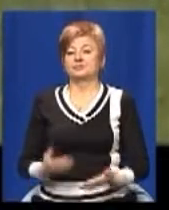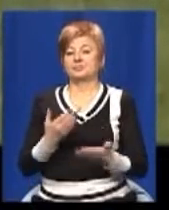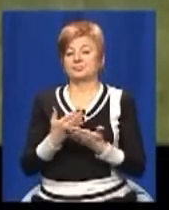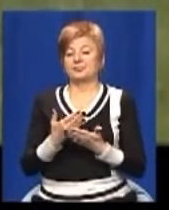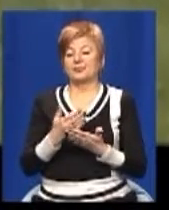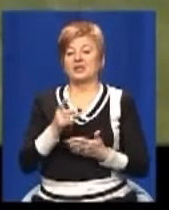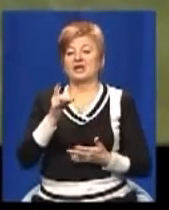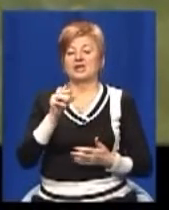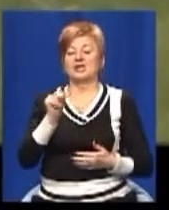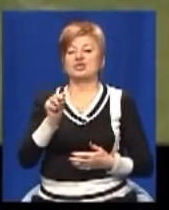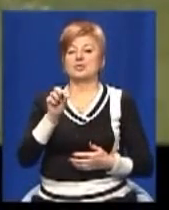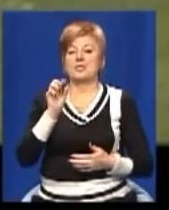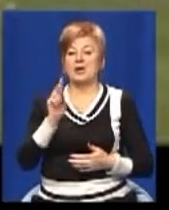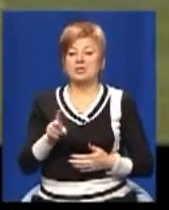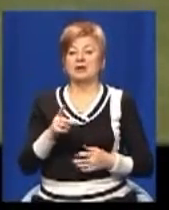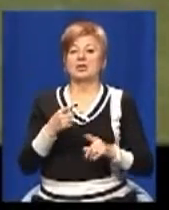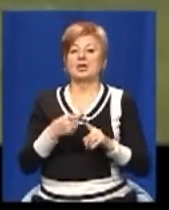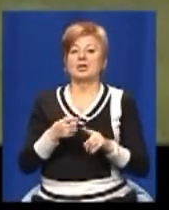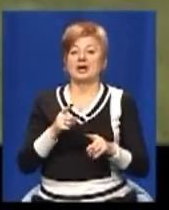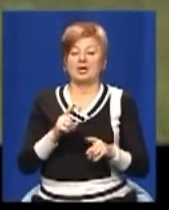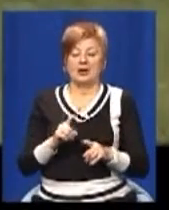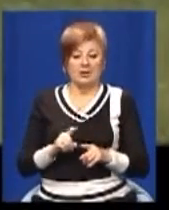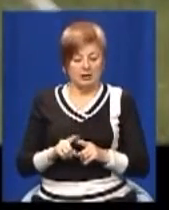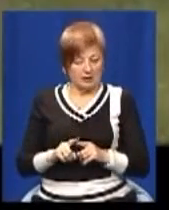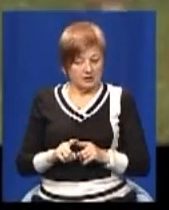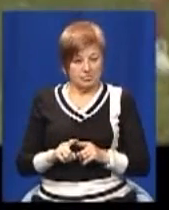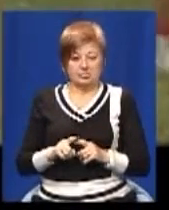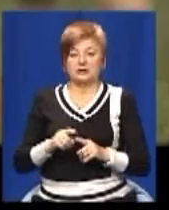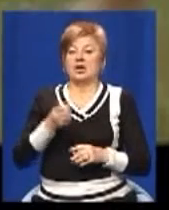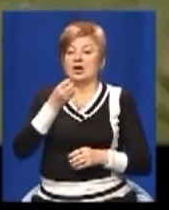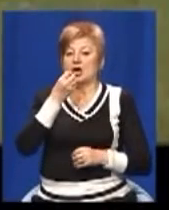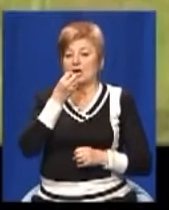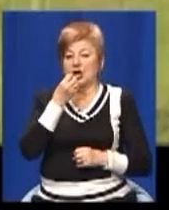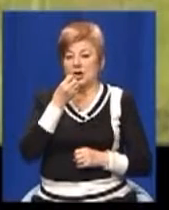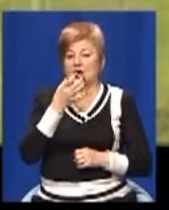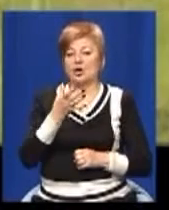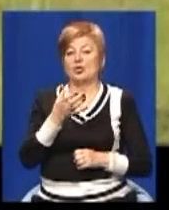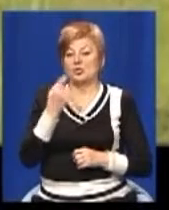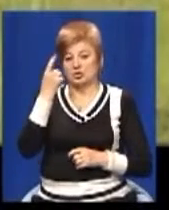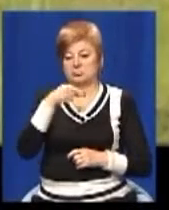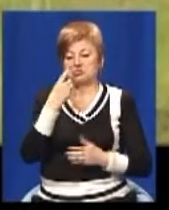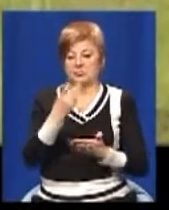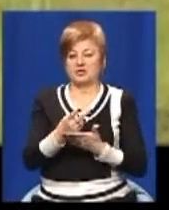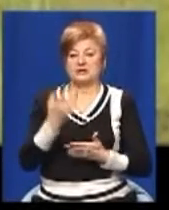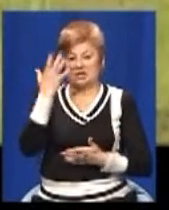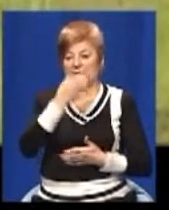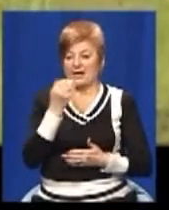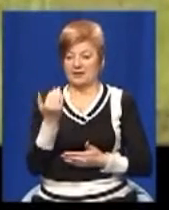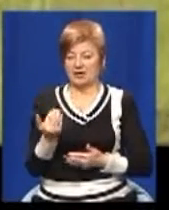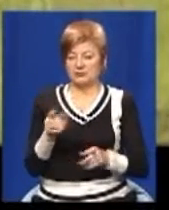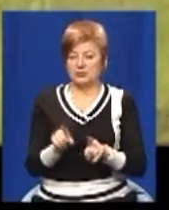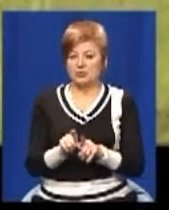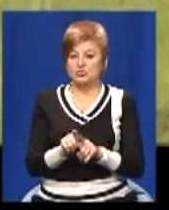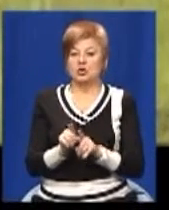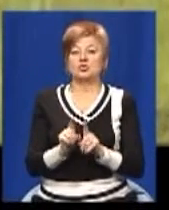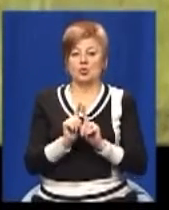Родезійський риджбек – порода собак, яка родом із Зімбабве. Вона хороша у всіх видах африканського полювання, але